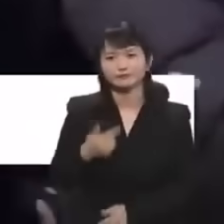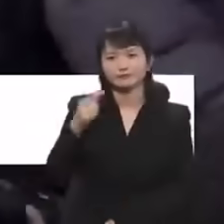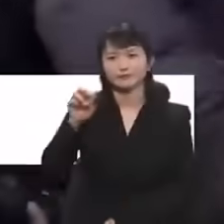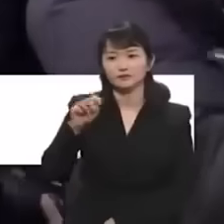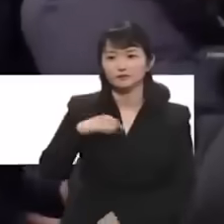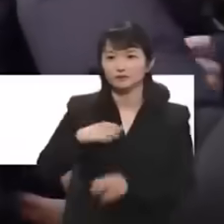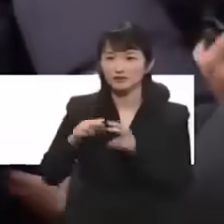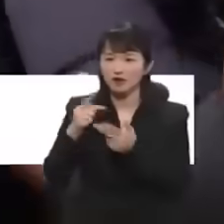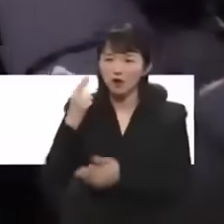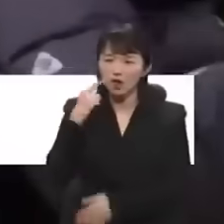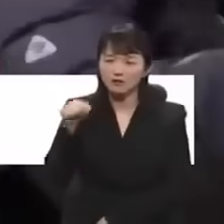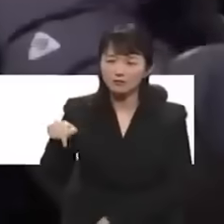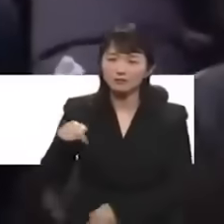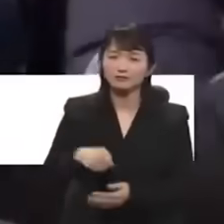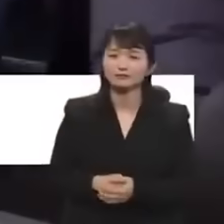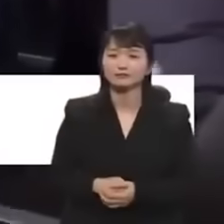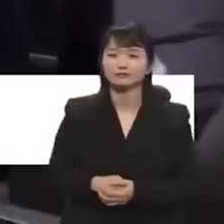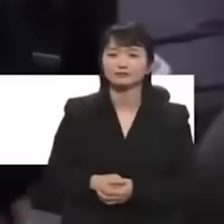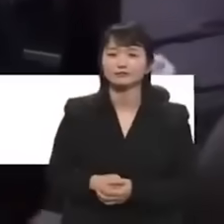중에 제일 반하고